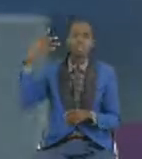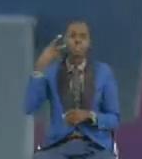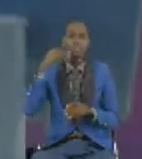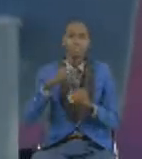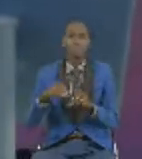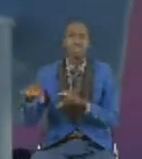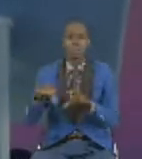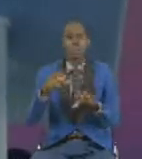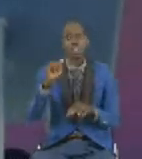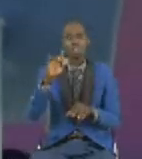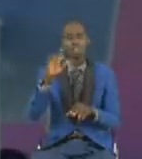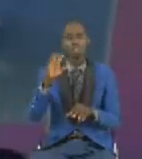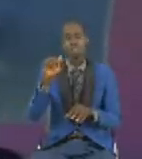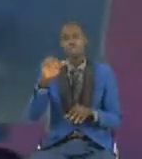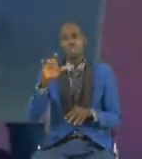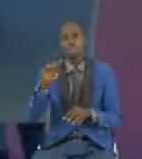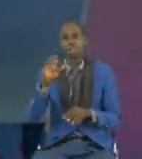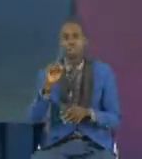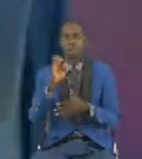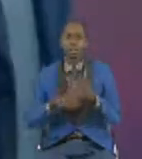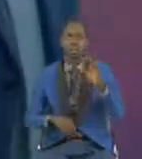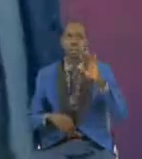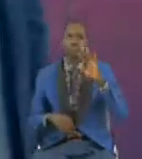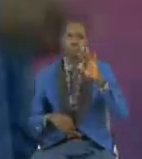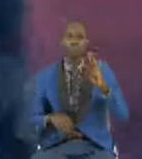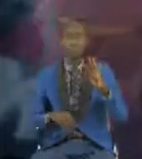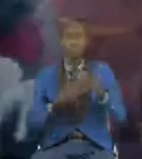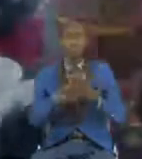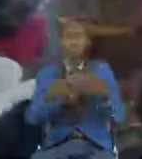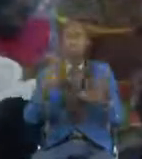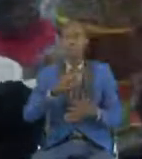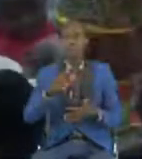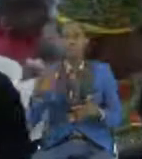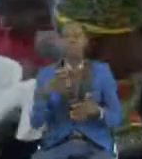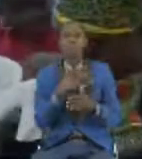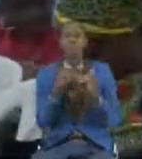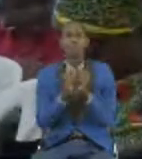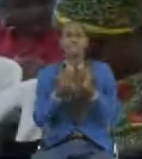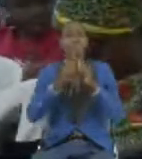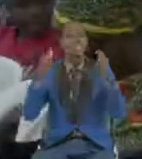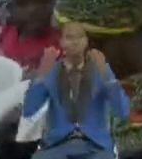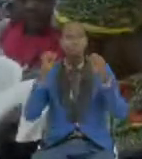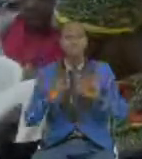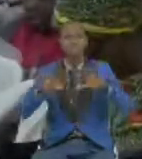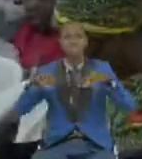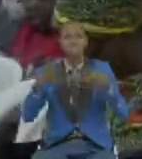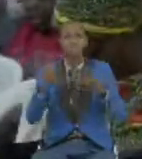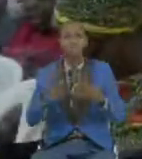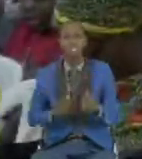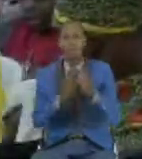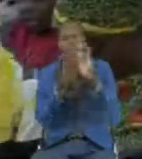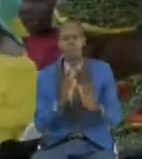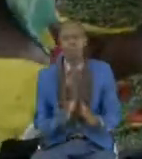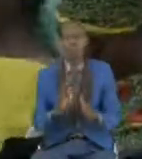Chapitre 4 des Actes, verset 33. Actes 4, 33. Les apôtres rendaient